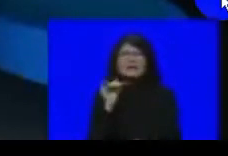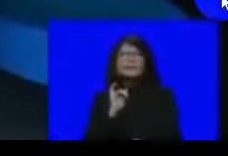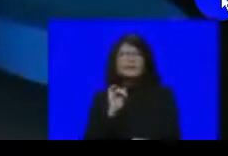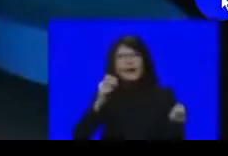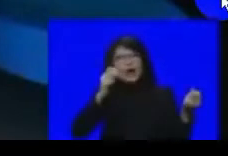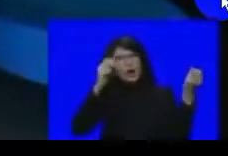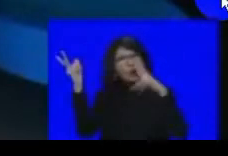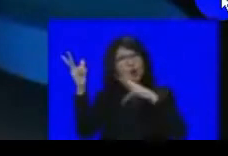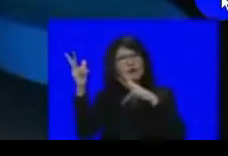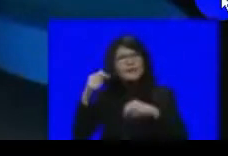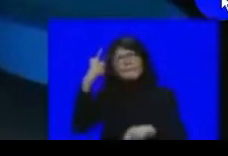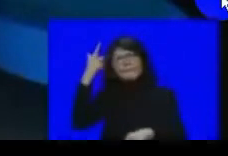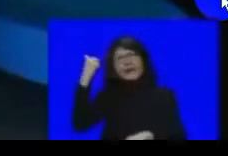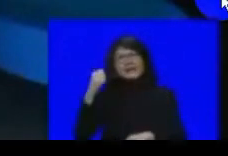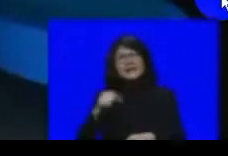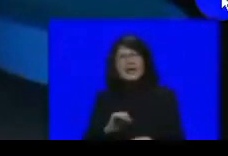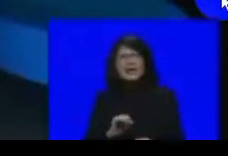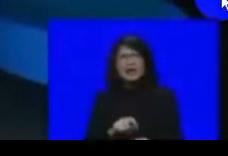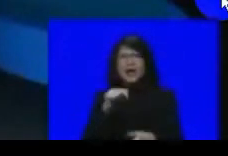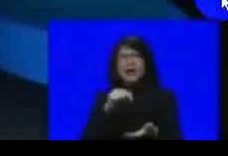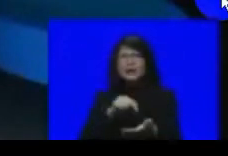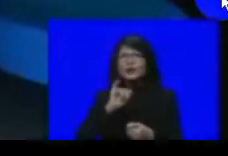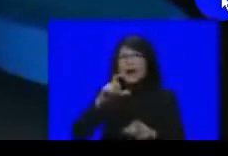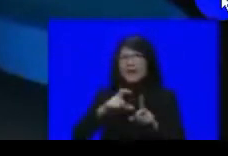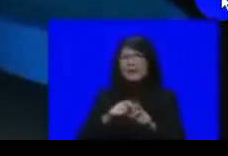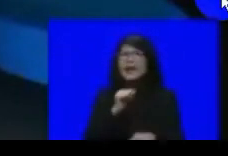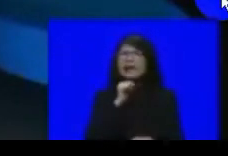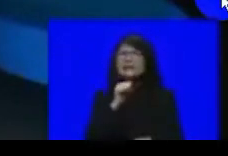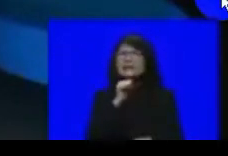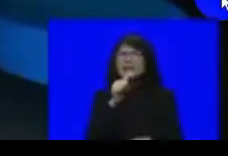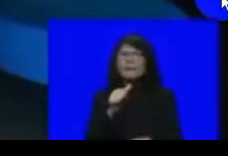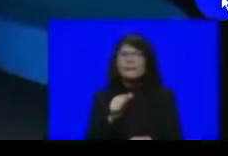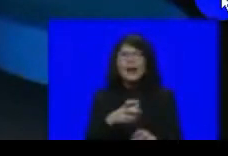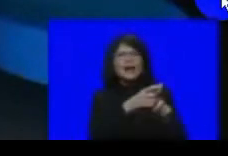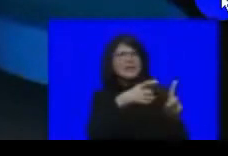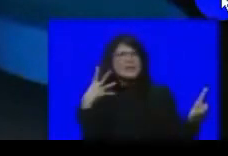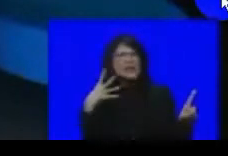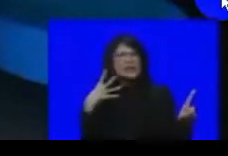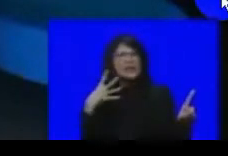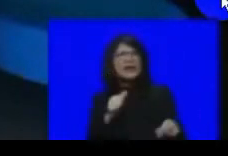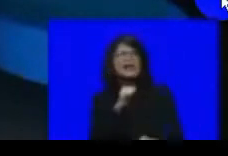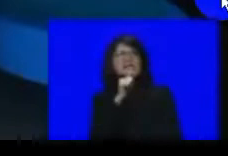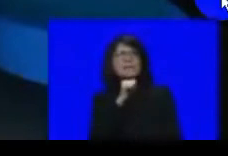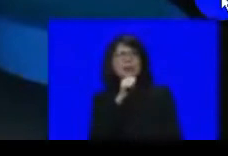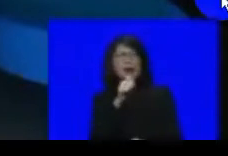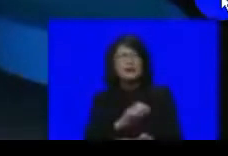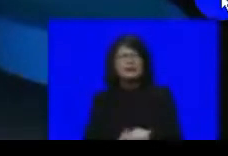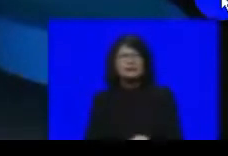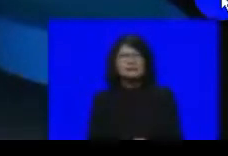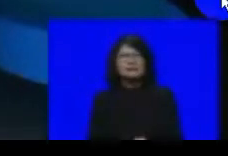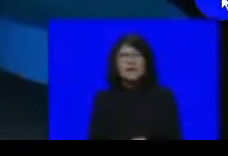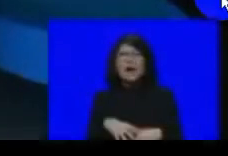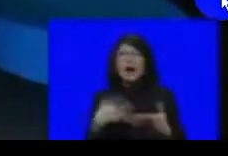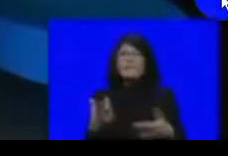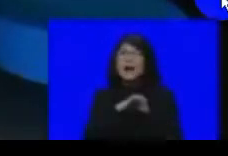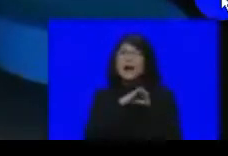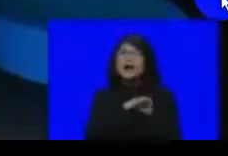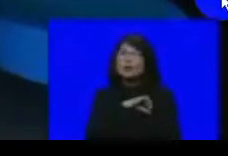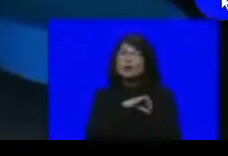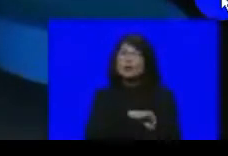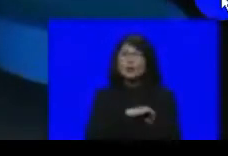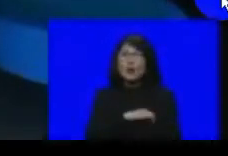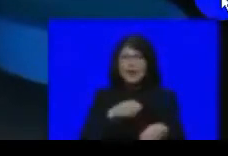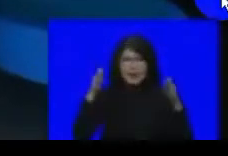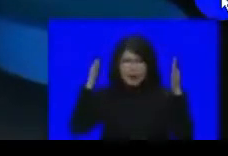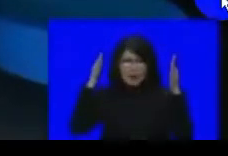apa konsep belajar.id ini dan siapa saja yang menjadi target sasarannya? Kemudian apa keuntungan